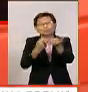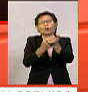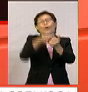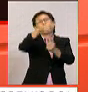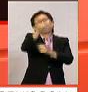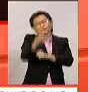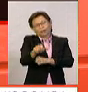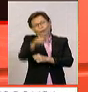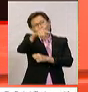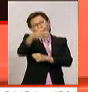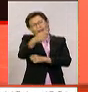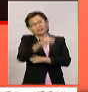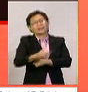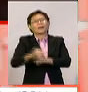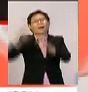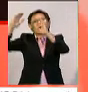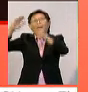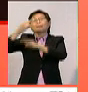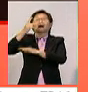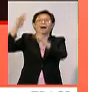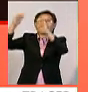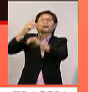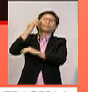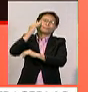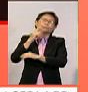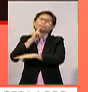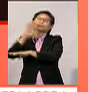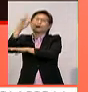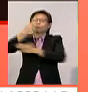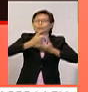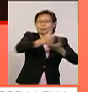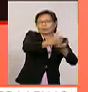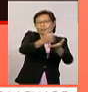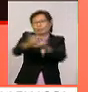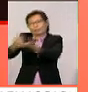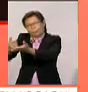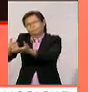PH dan berharap pemimpin utama negara itu dapat memberi jaminan untuk membantu mereka.